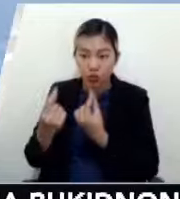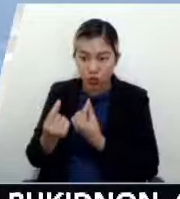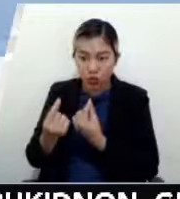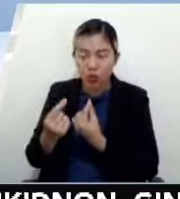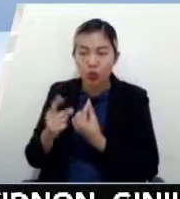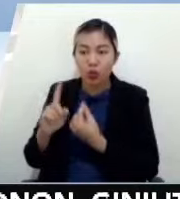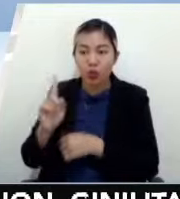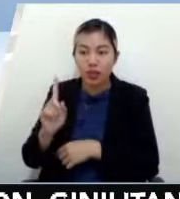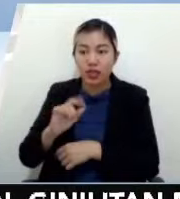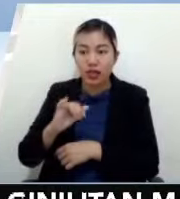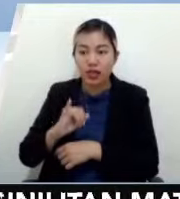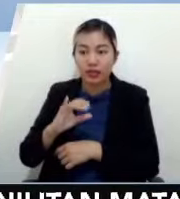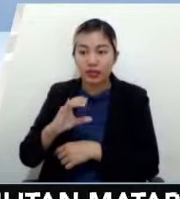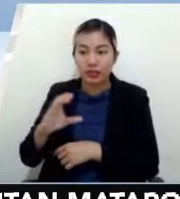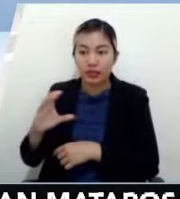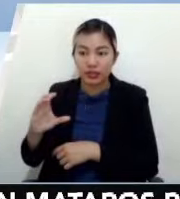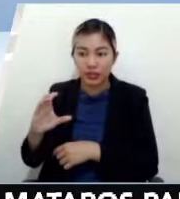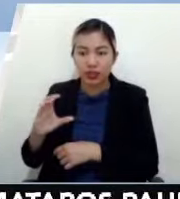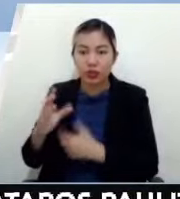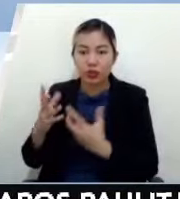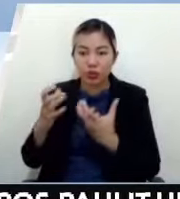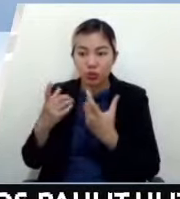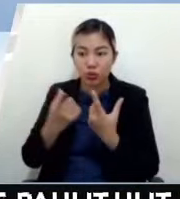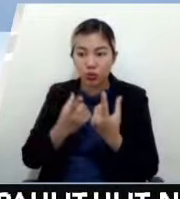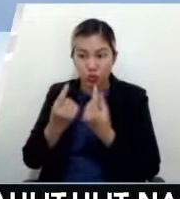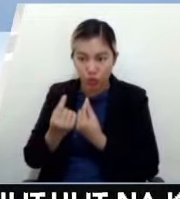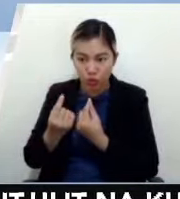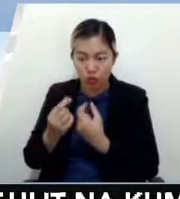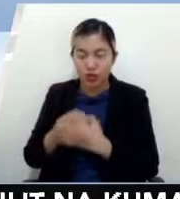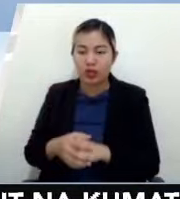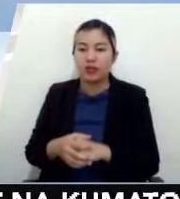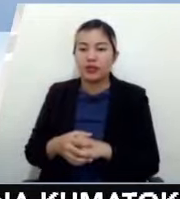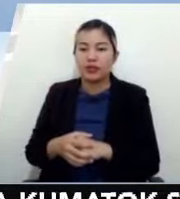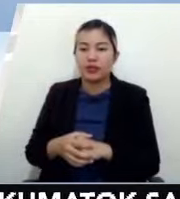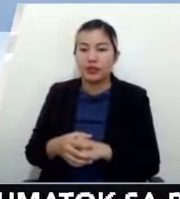prosecutor intended to do no kung sila Iyung magco-concert